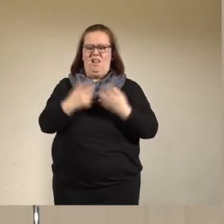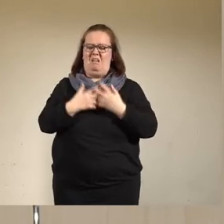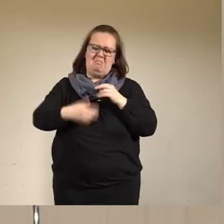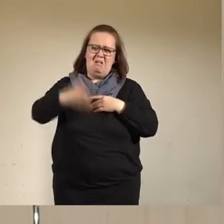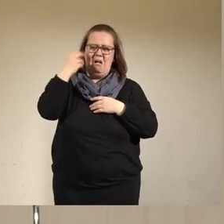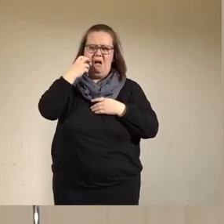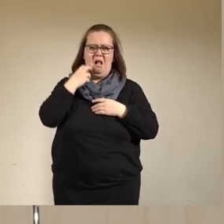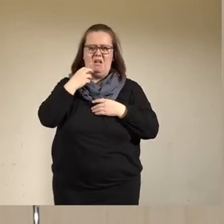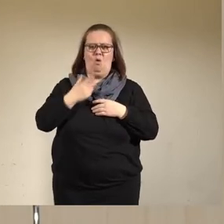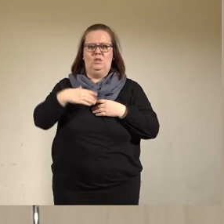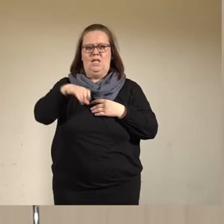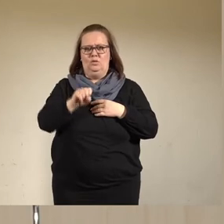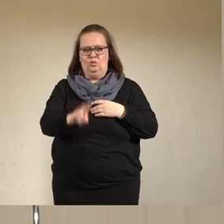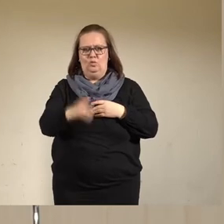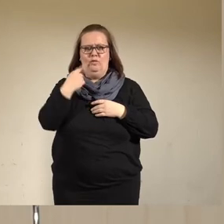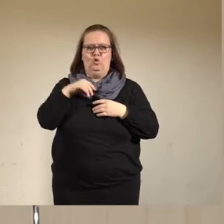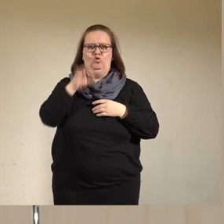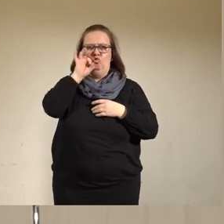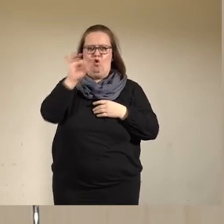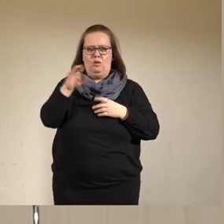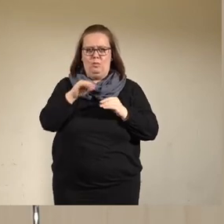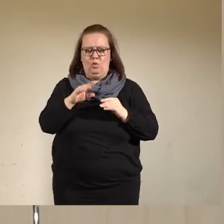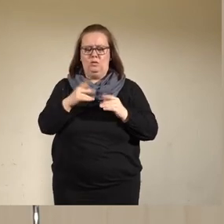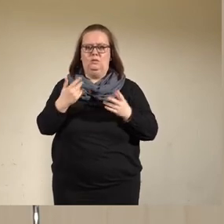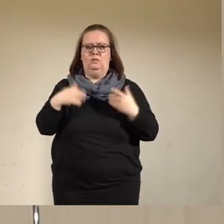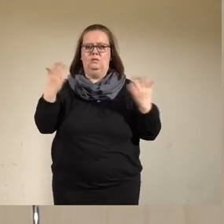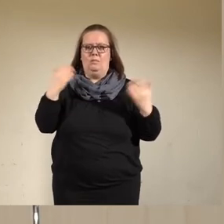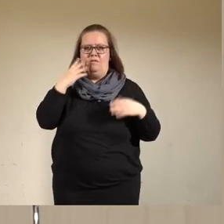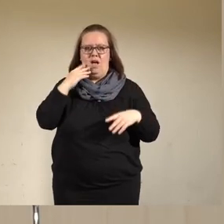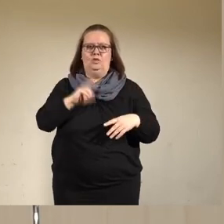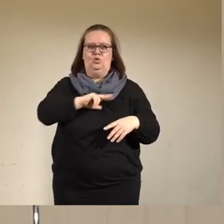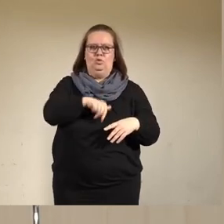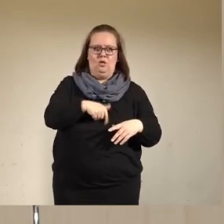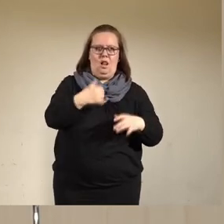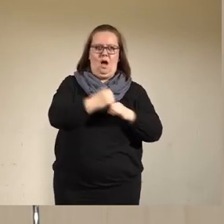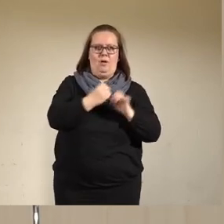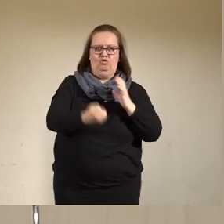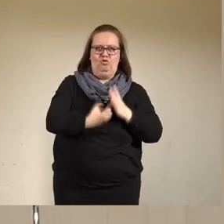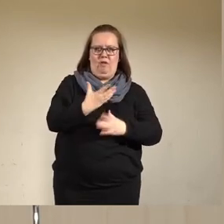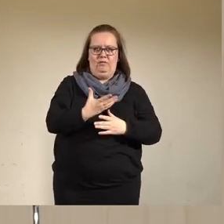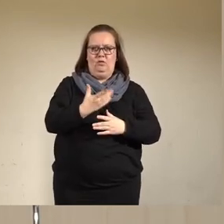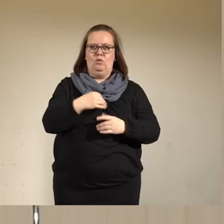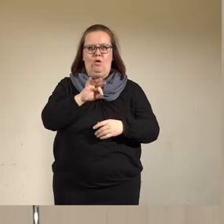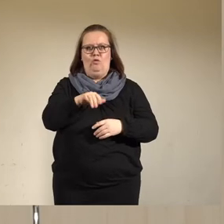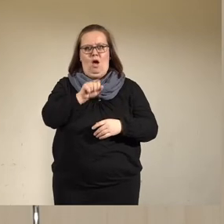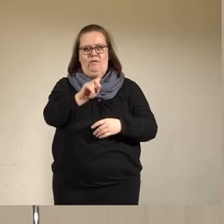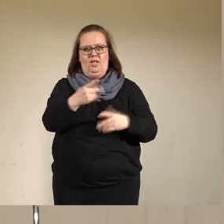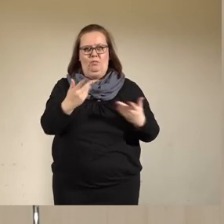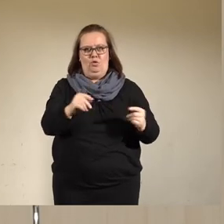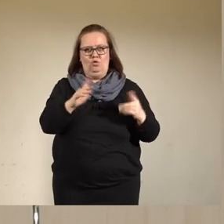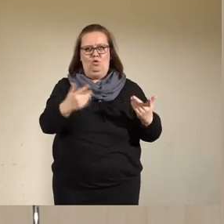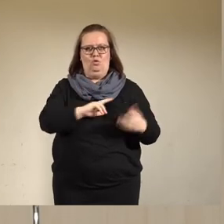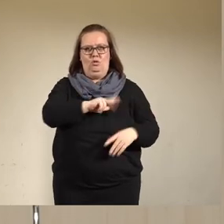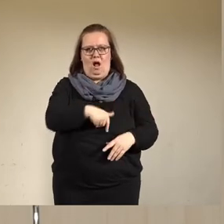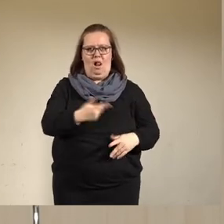Ding, wurde auch von der CSU, wurde von Schröder benutzt. Das heißt, sozial ist, was Arbeit schafft, und das ist auch für die AfD sozial.